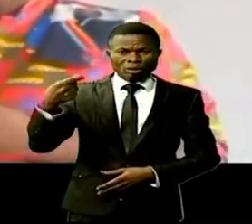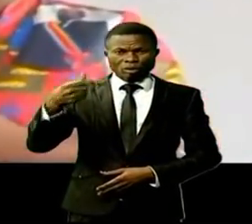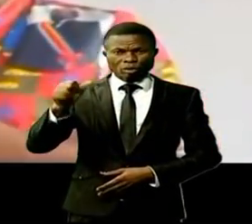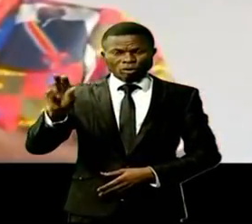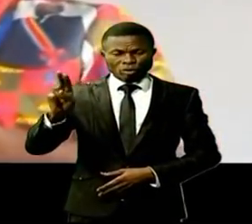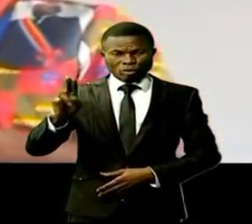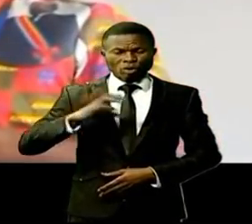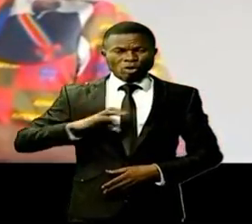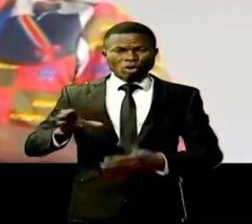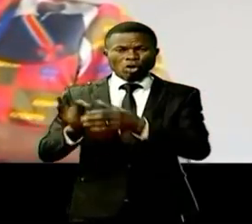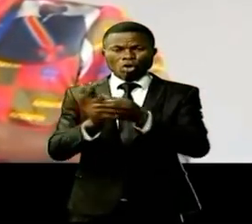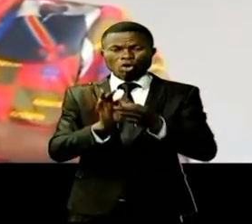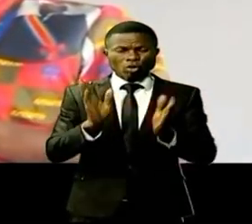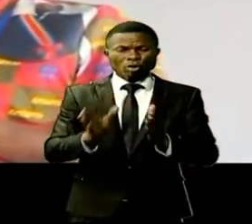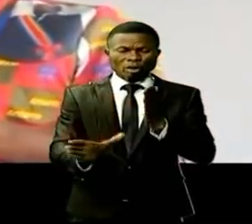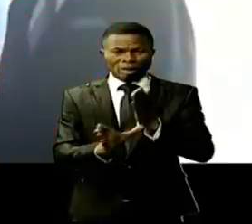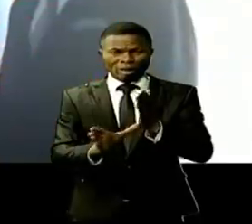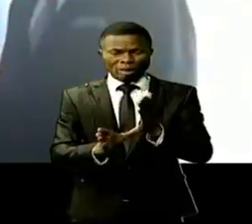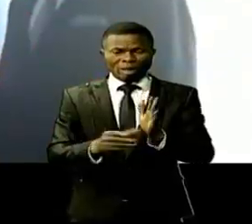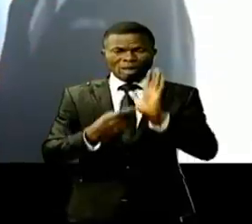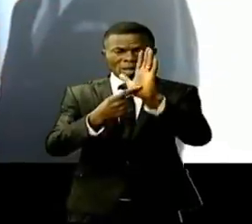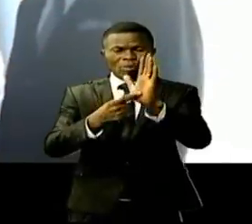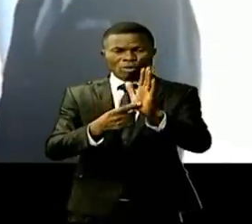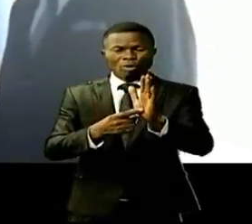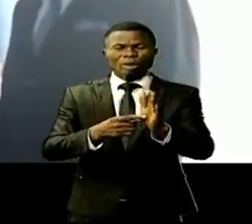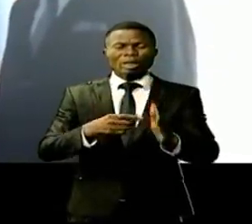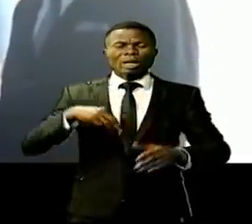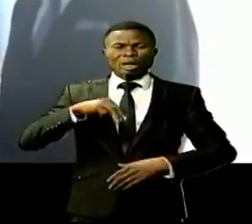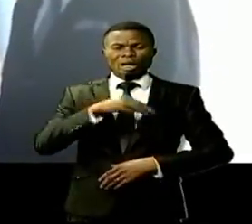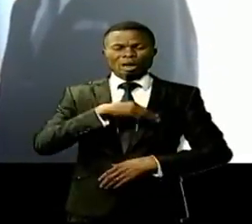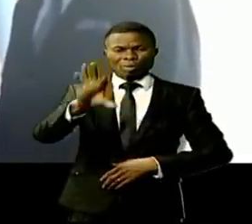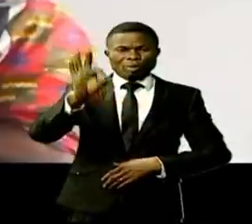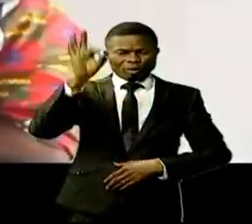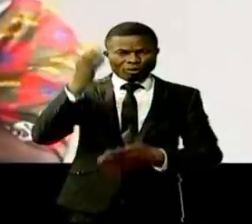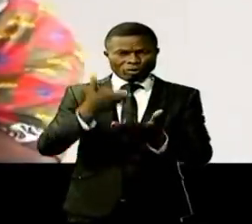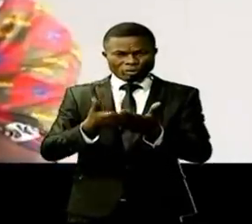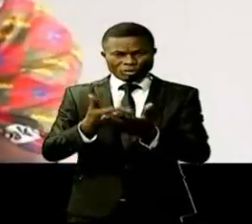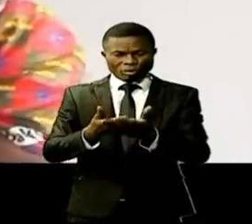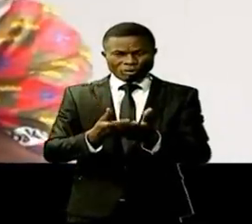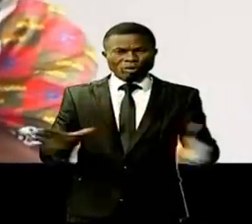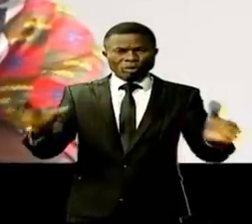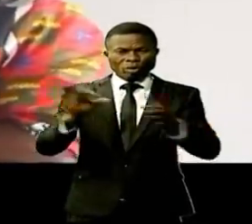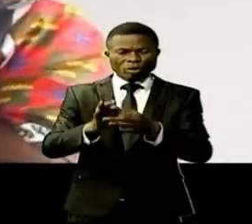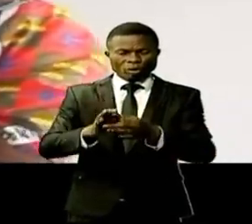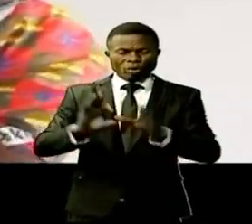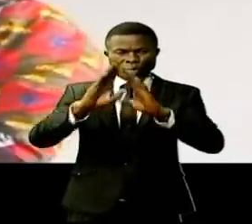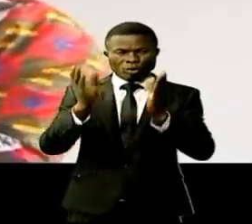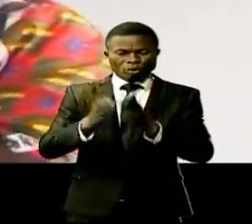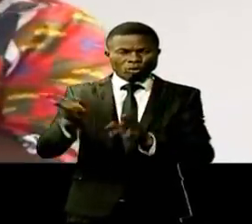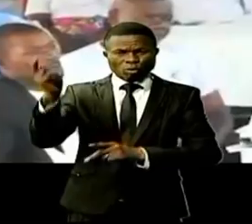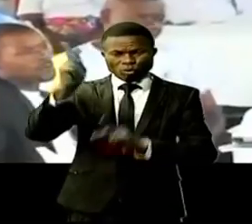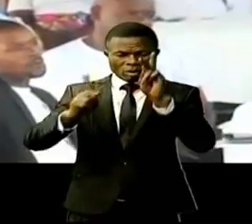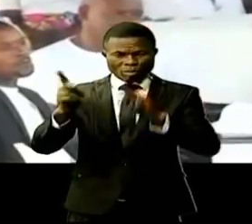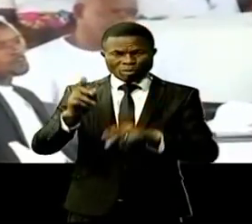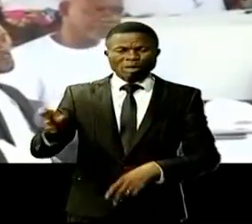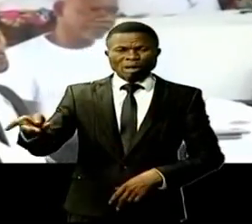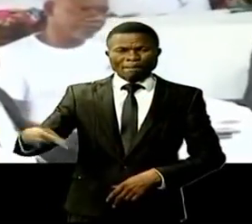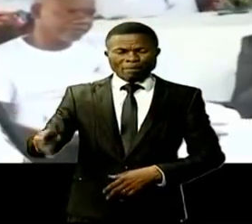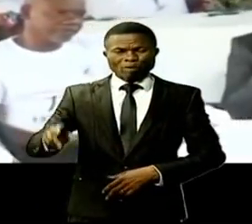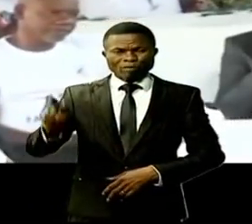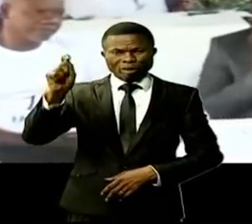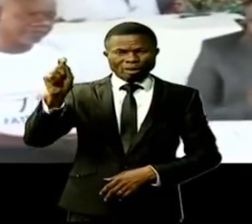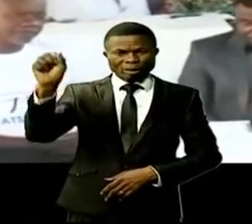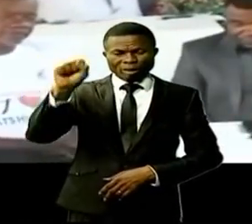coordonnateur national adjoint, présente les membres promis à la tête de la FART qui rassemble les Tchopolais et Tchopolais en vue de